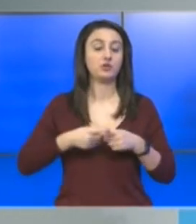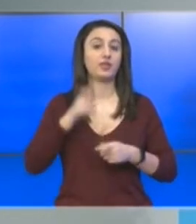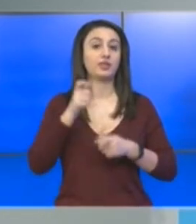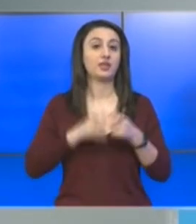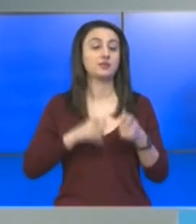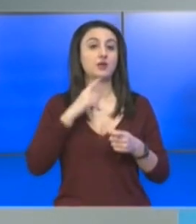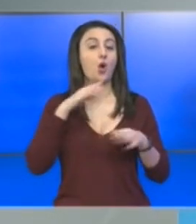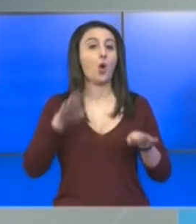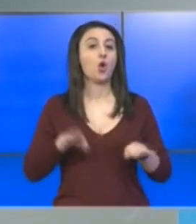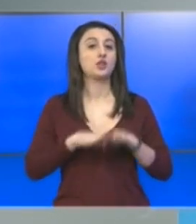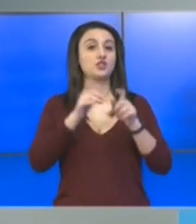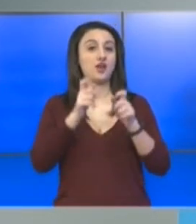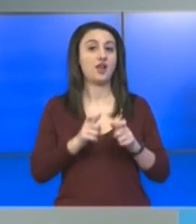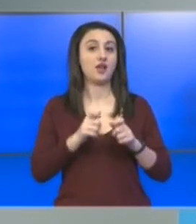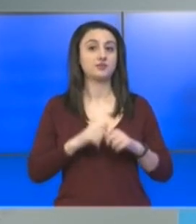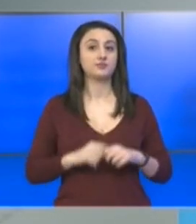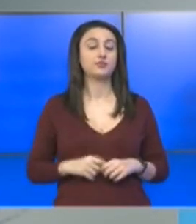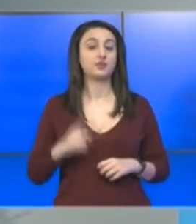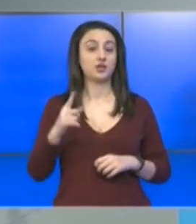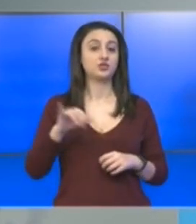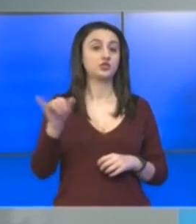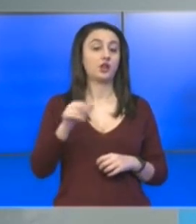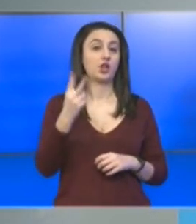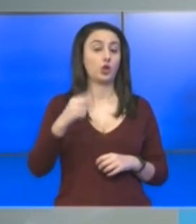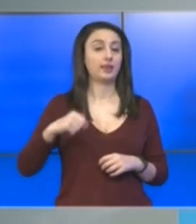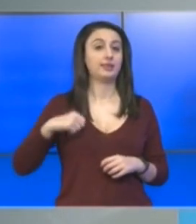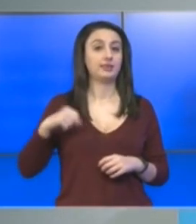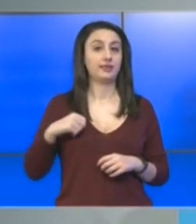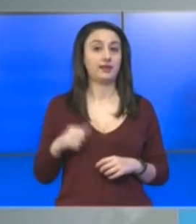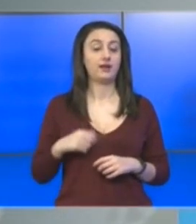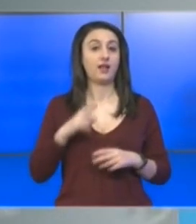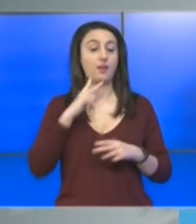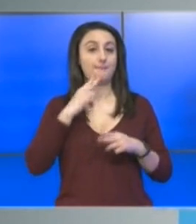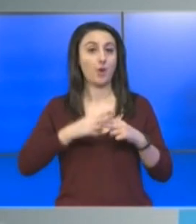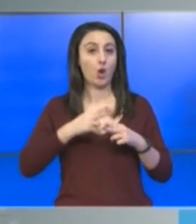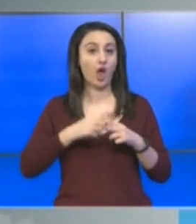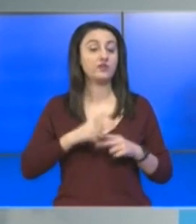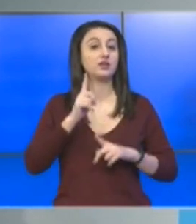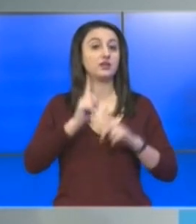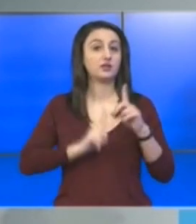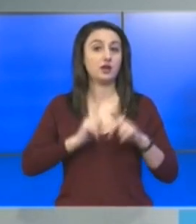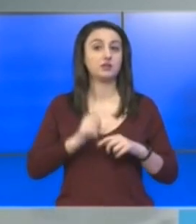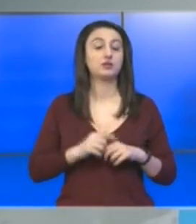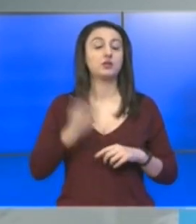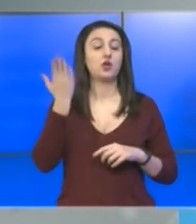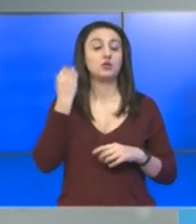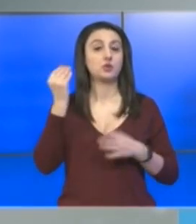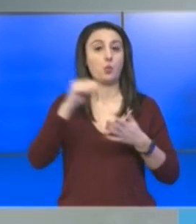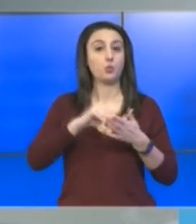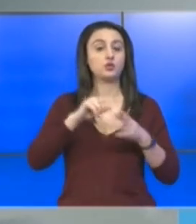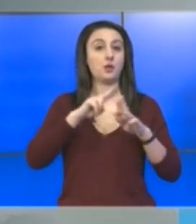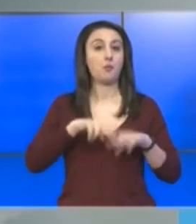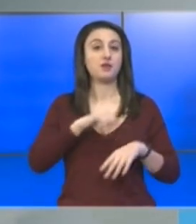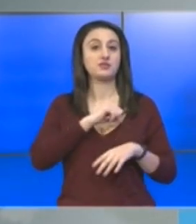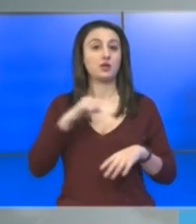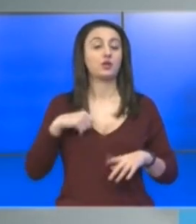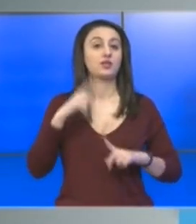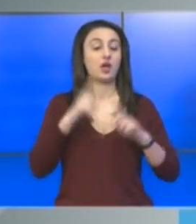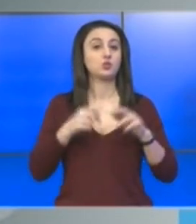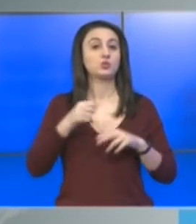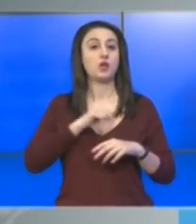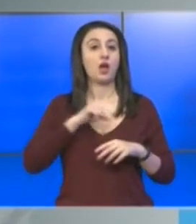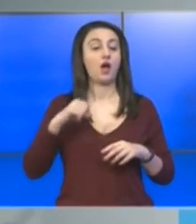despre colegii de clasă ai celor doi elevi infectați, dacă au fost puși în carantină, dacă sunt